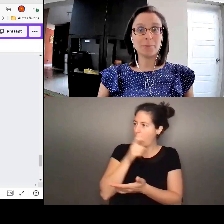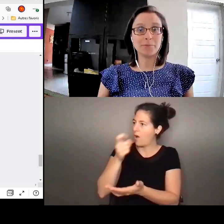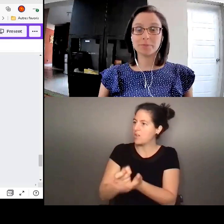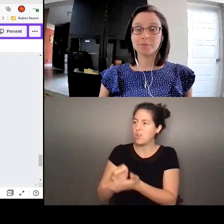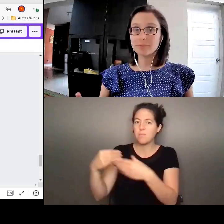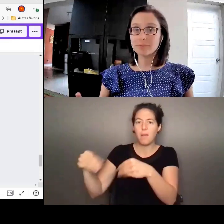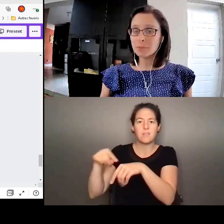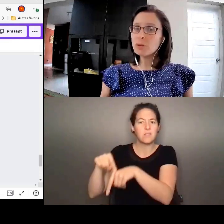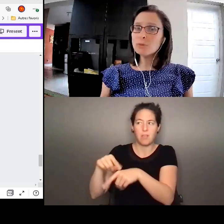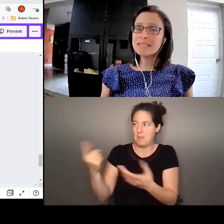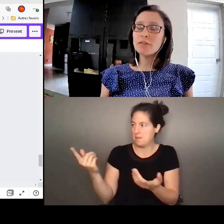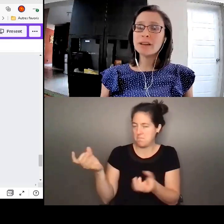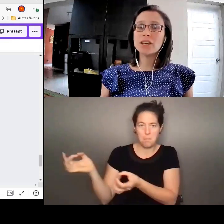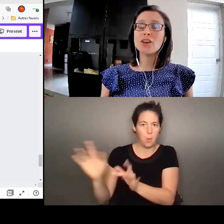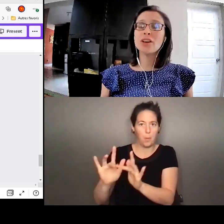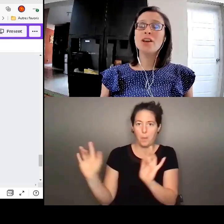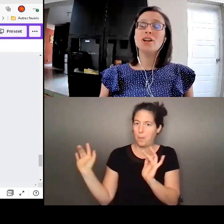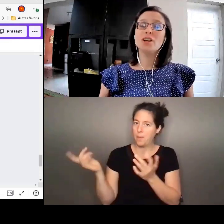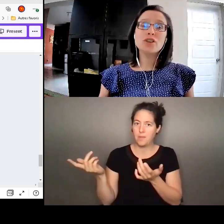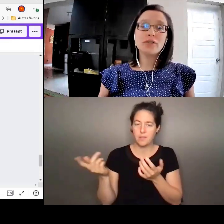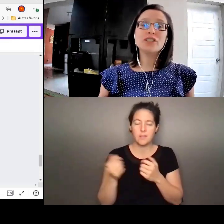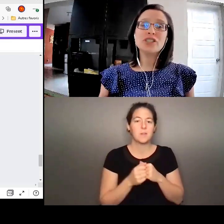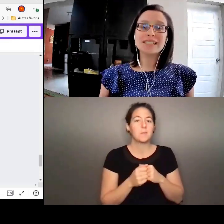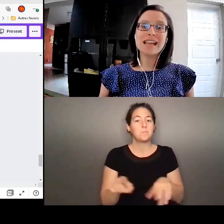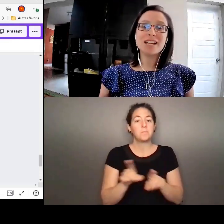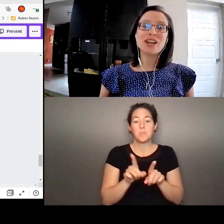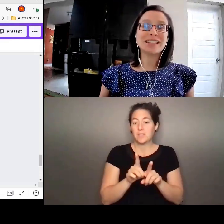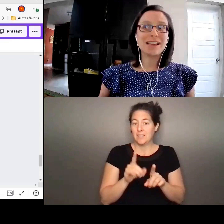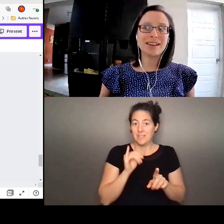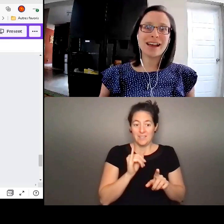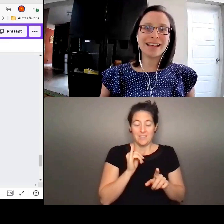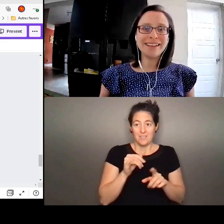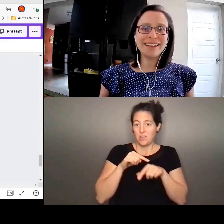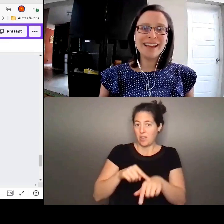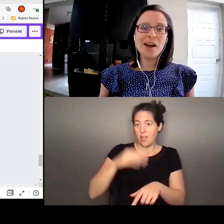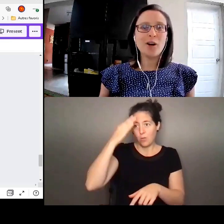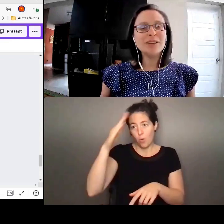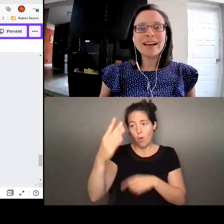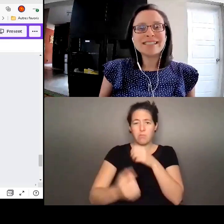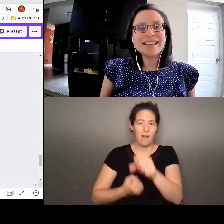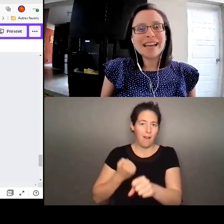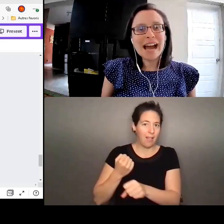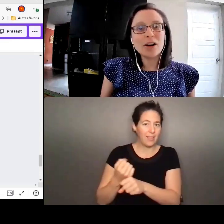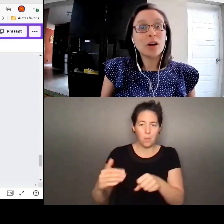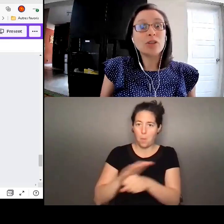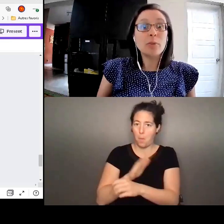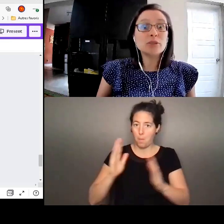pépinières. Puis il y a aussi le fait que lorsqu'on fait du jardinage extérieur à l'année, on a besoin